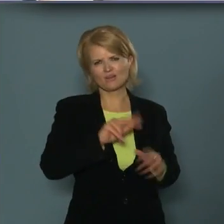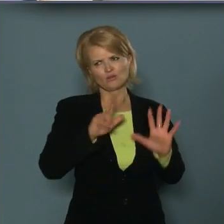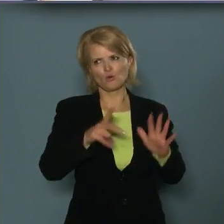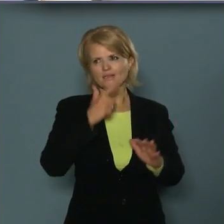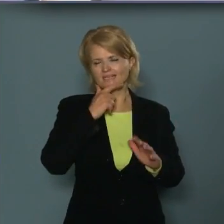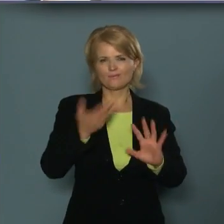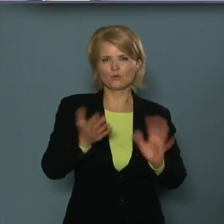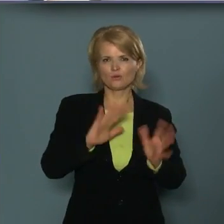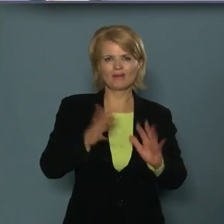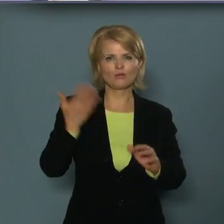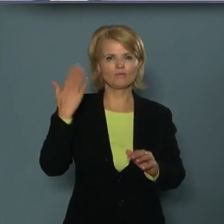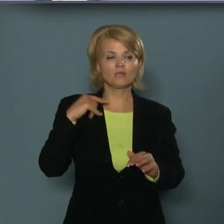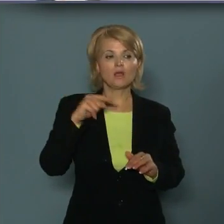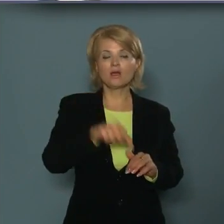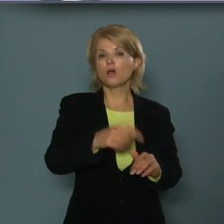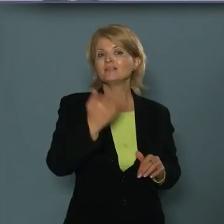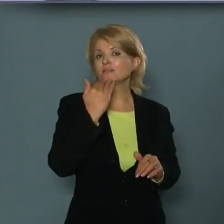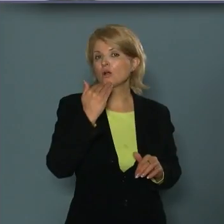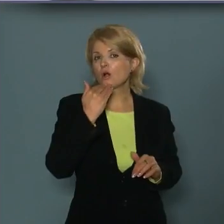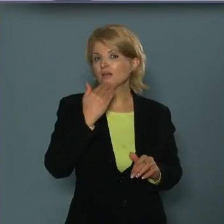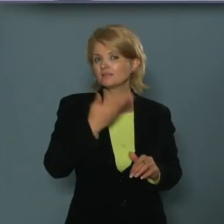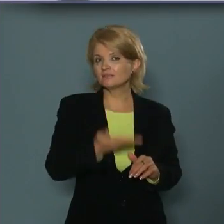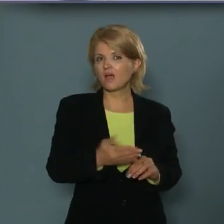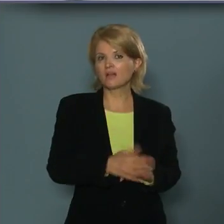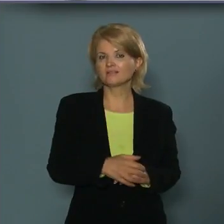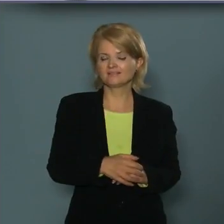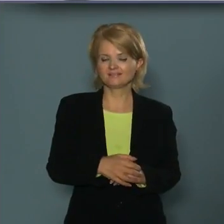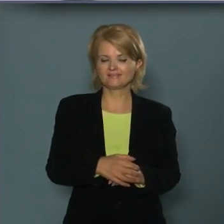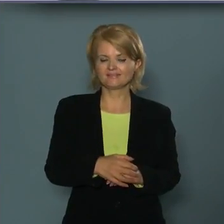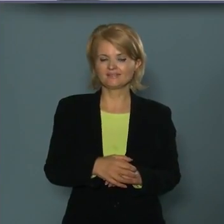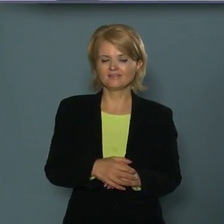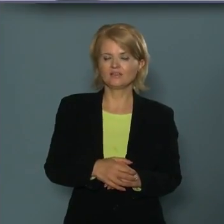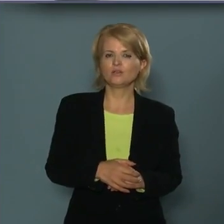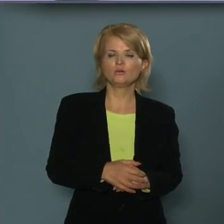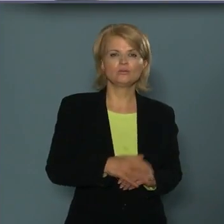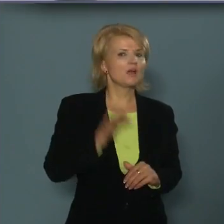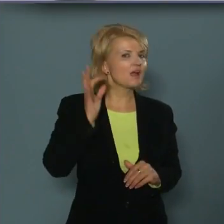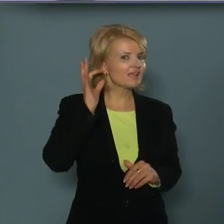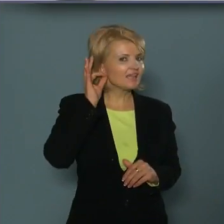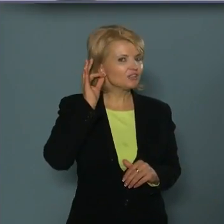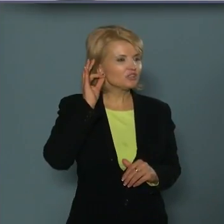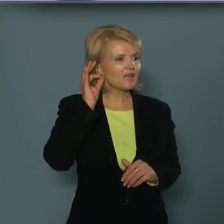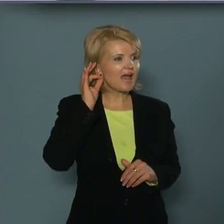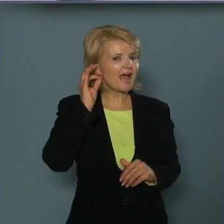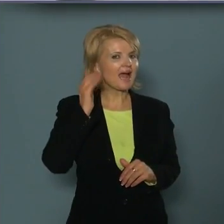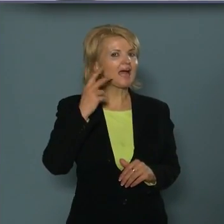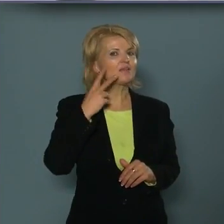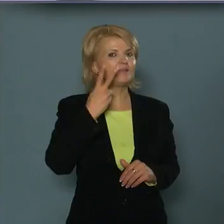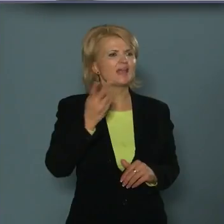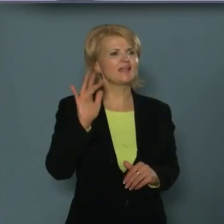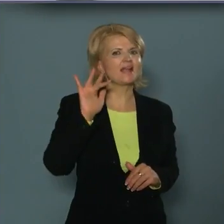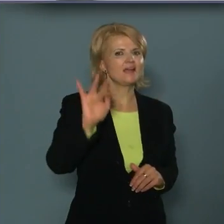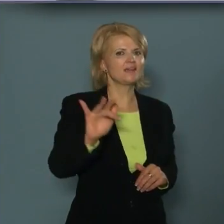8 éves, és azt akarta, hogy a kislány érdeklődéssel figyeljen